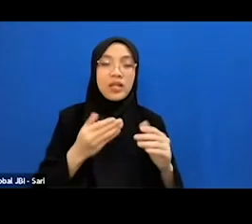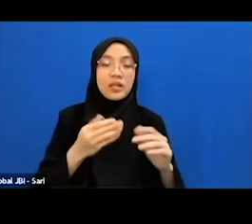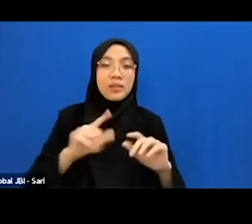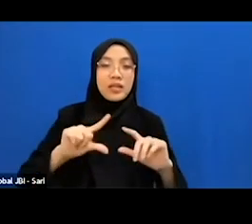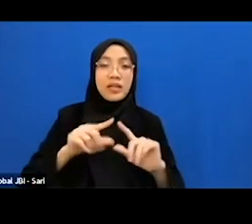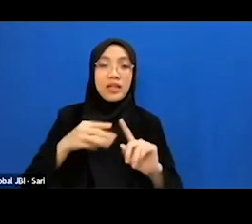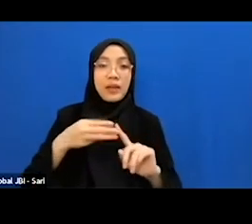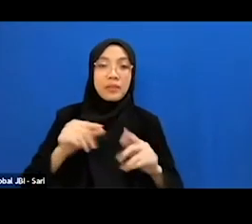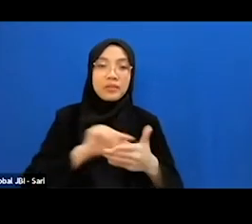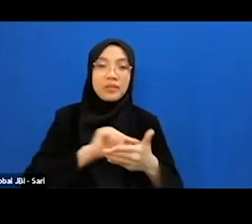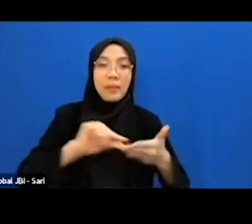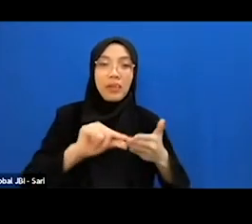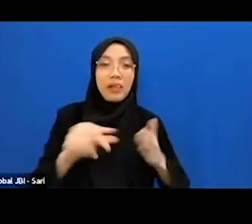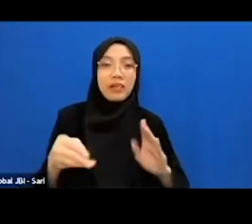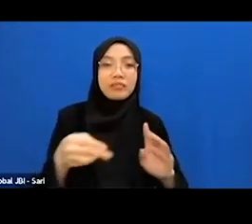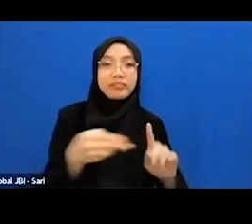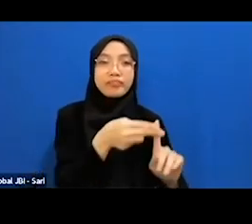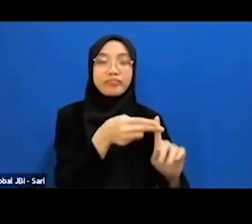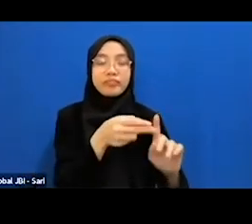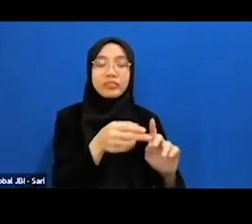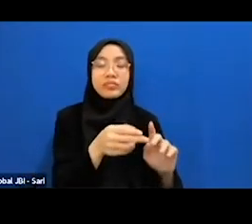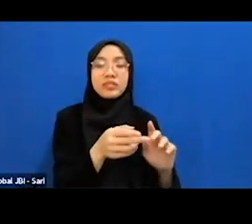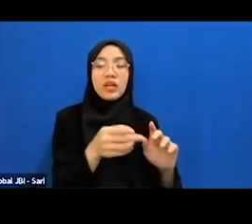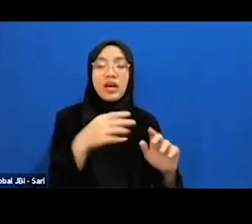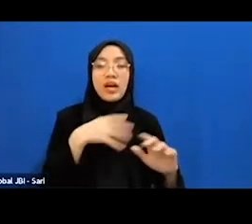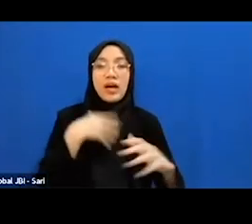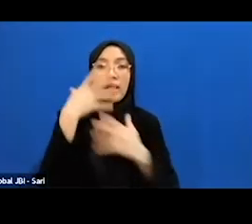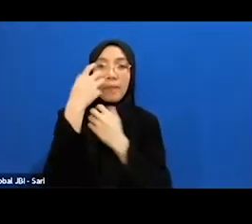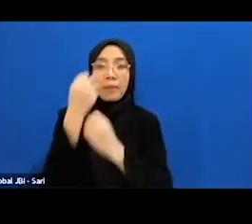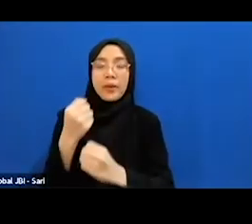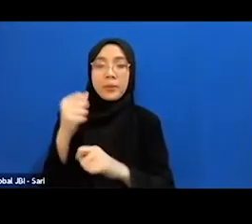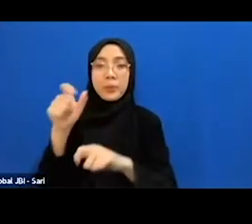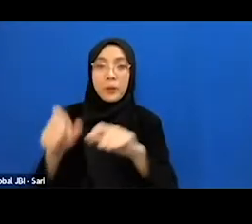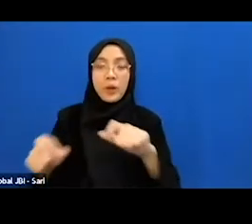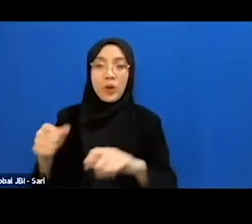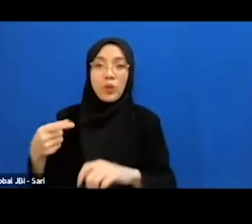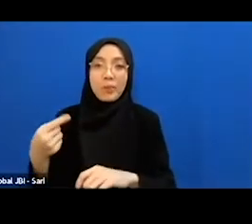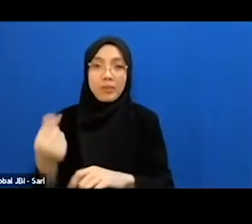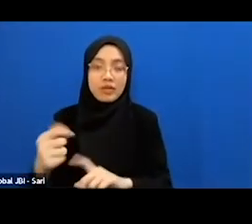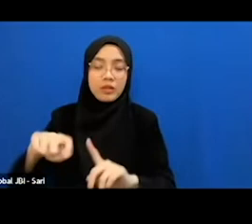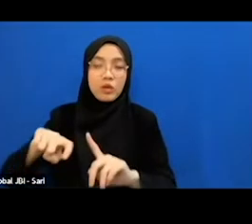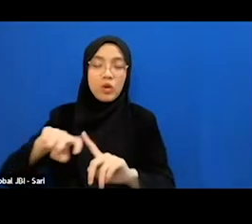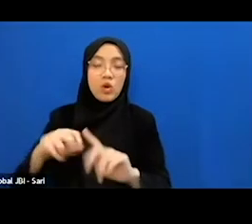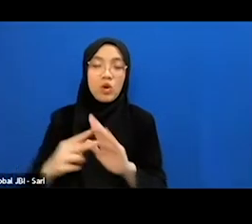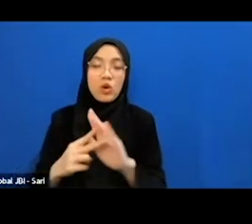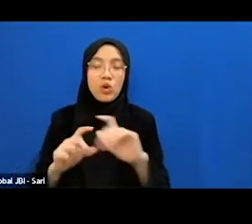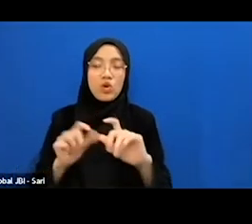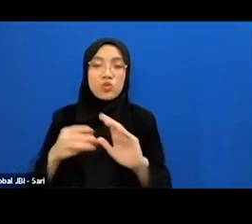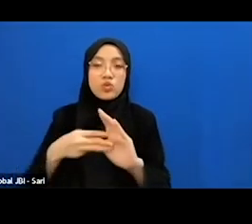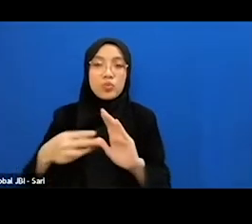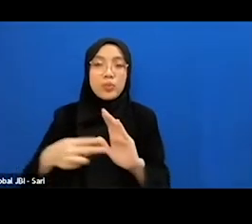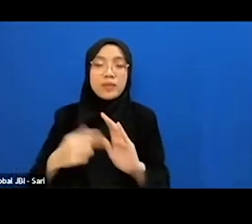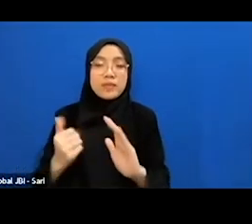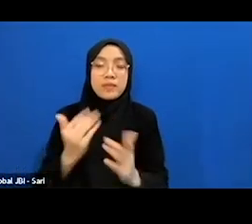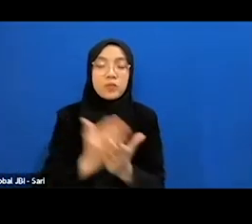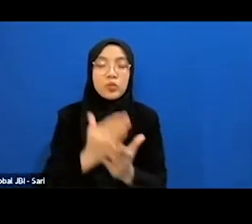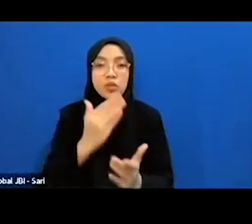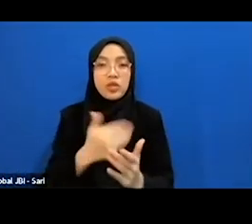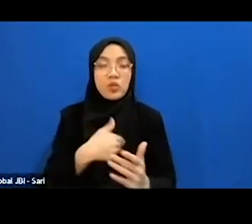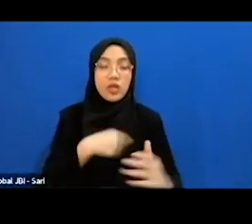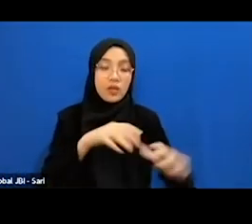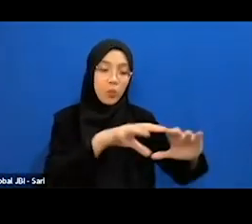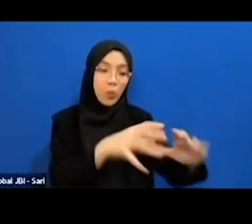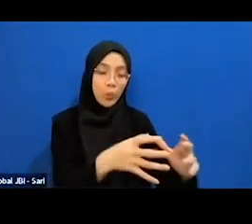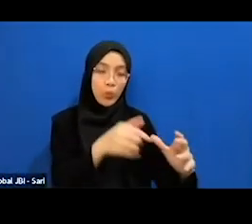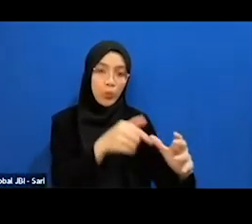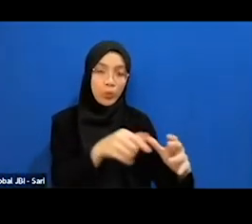itulah konsumen diharapkan bisa memilih menentukan hanya ada produk yang Barangnya sama itu